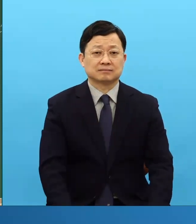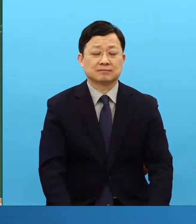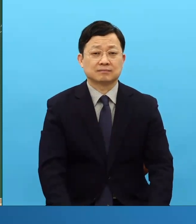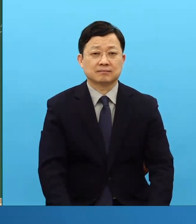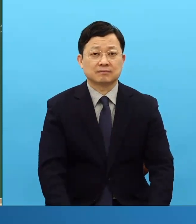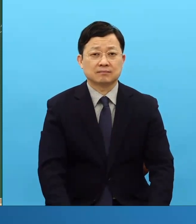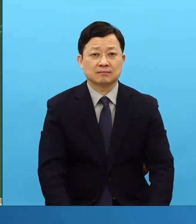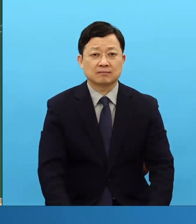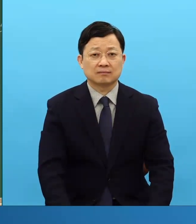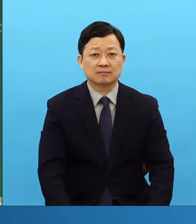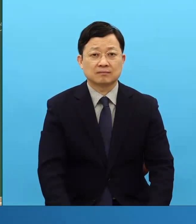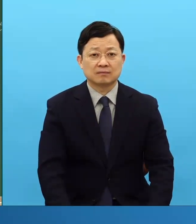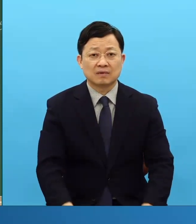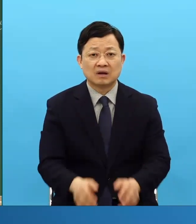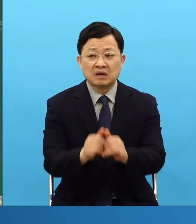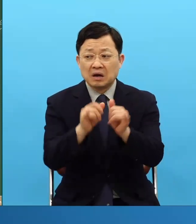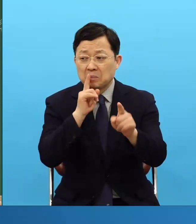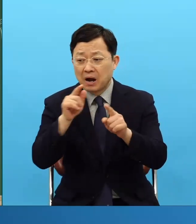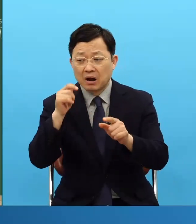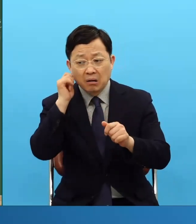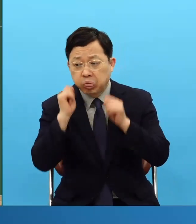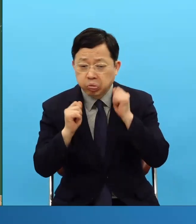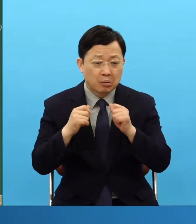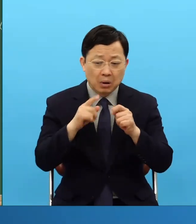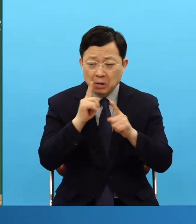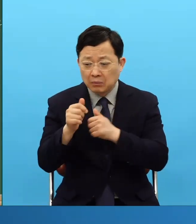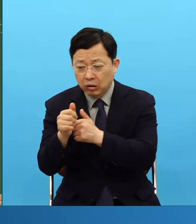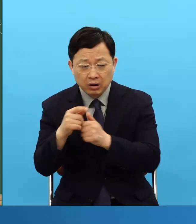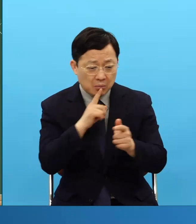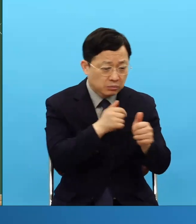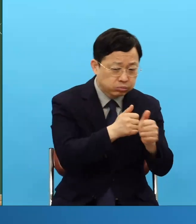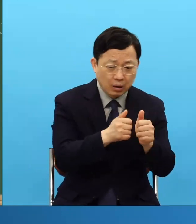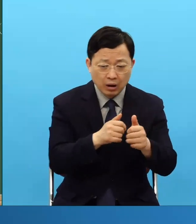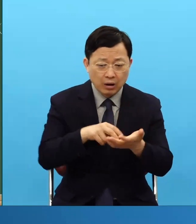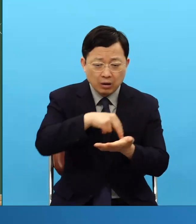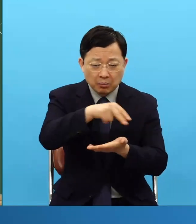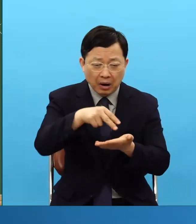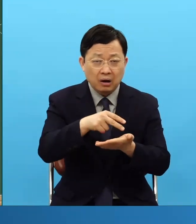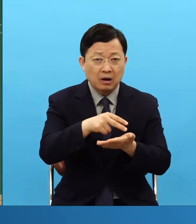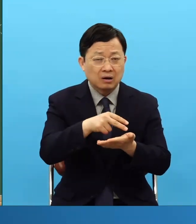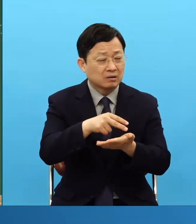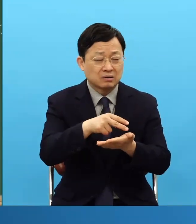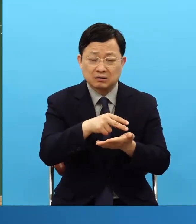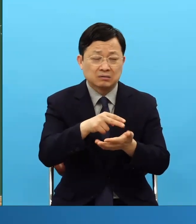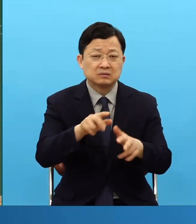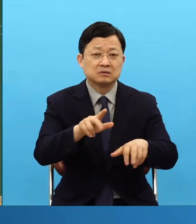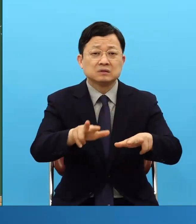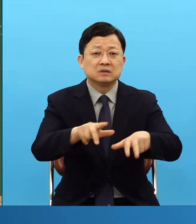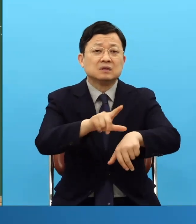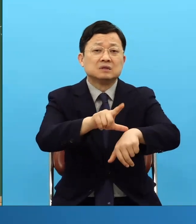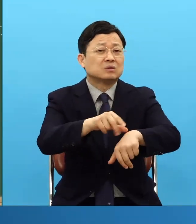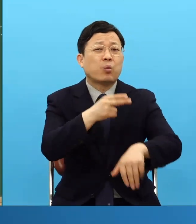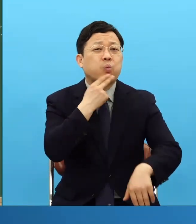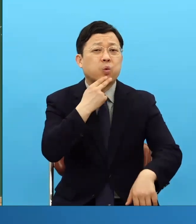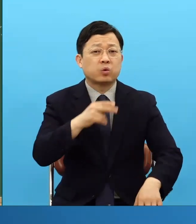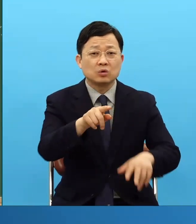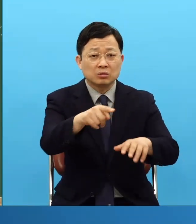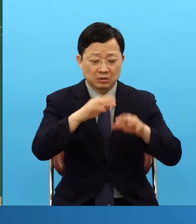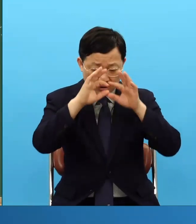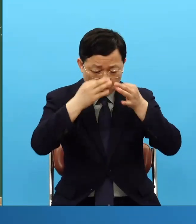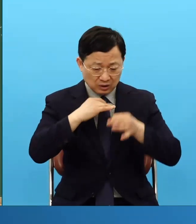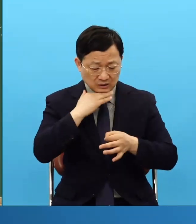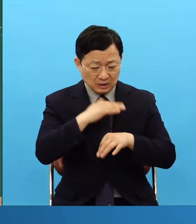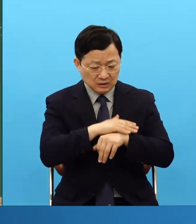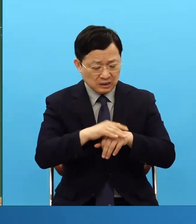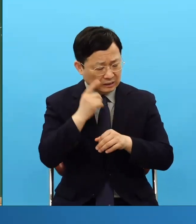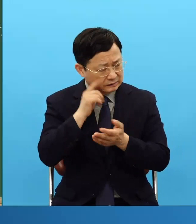여러분 이리저리 뭐 사람 말 듣고 이랬다 저랬다 그럴 나이가 아니에요. That you're not an age where you listen to this person, then you go listen to that person. 사람 나이를 잘 알아야지. And so know